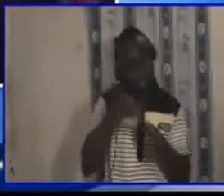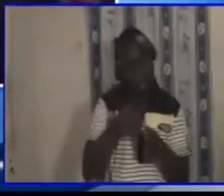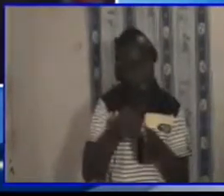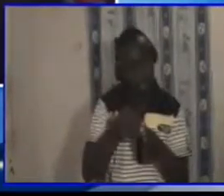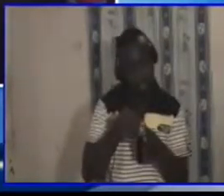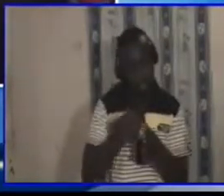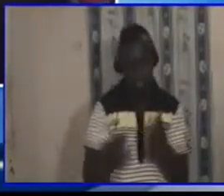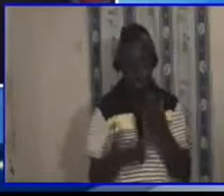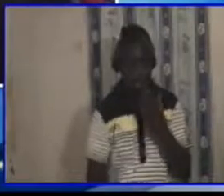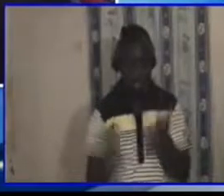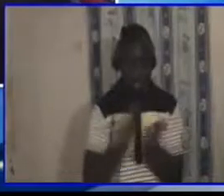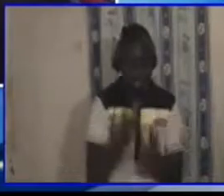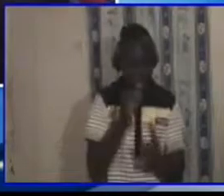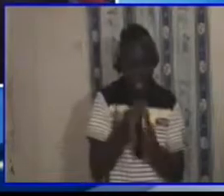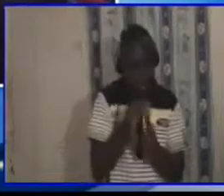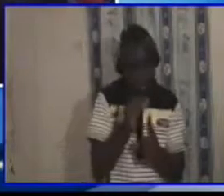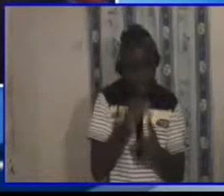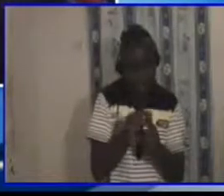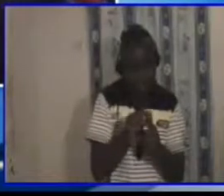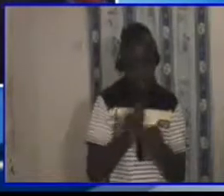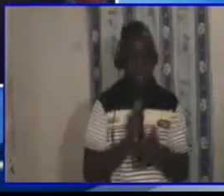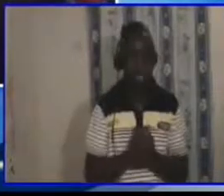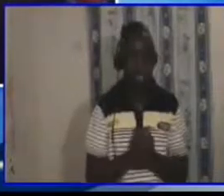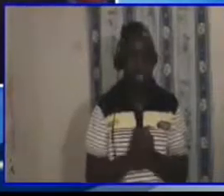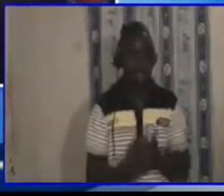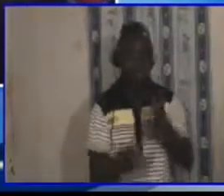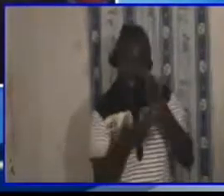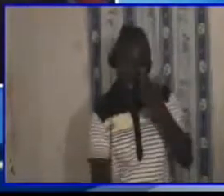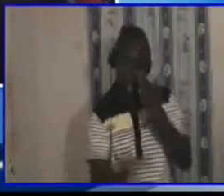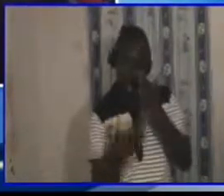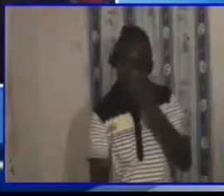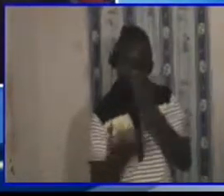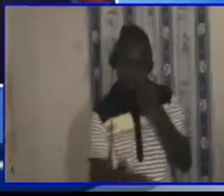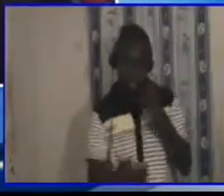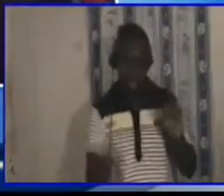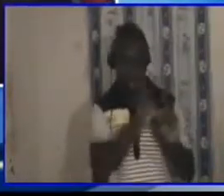sangue è lo spirito santo o e la parola